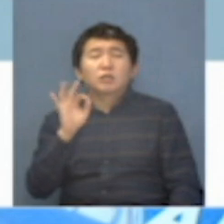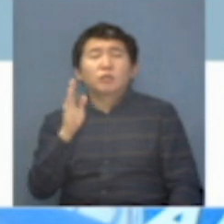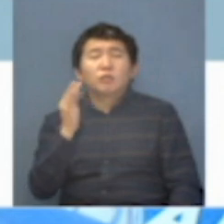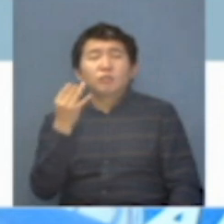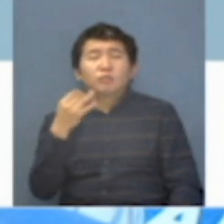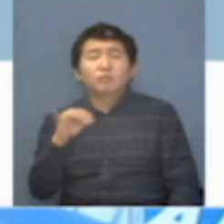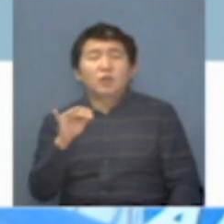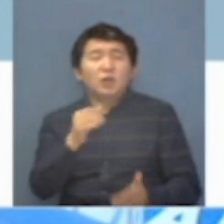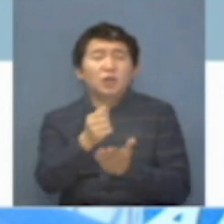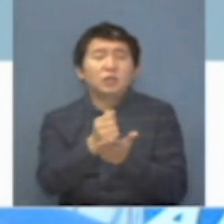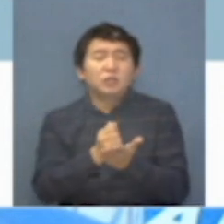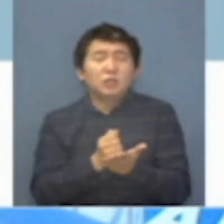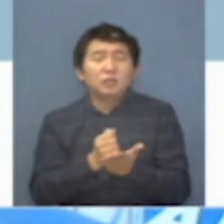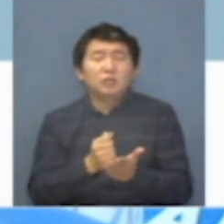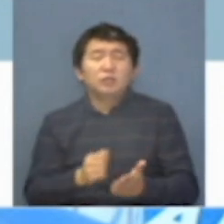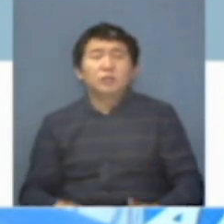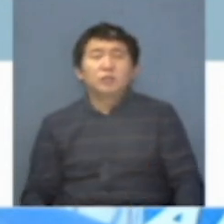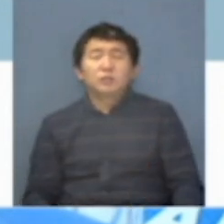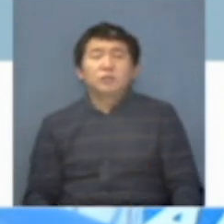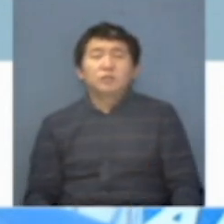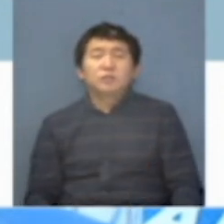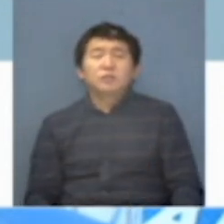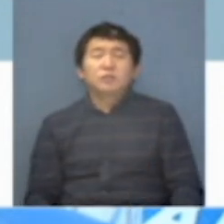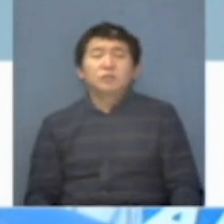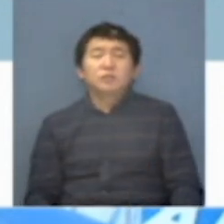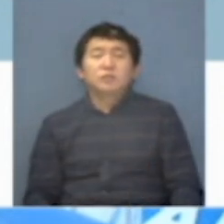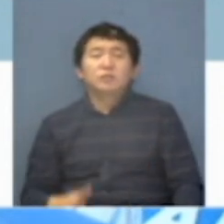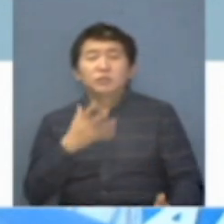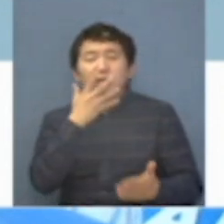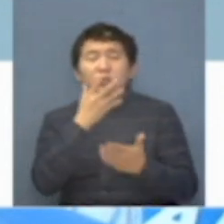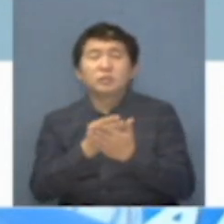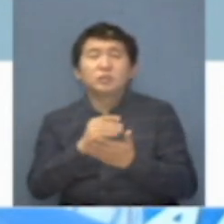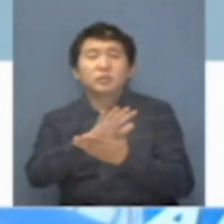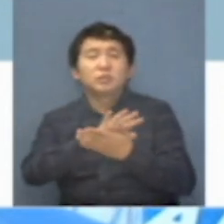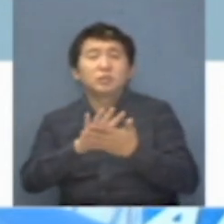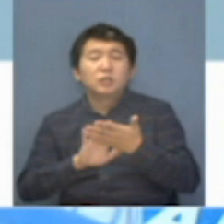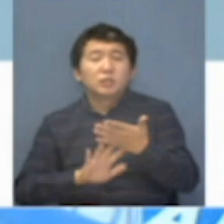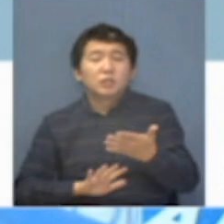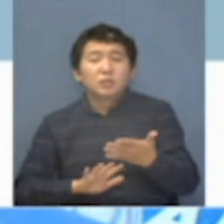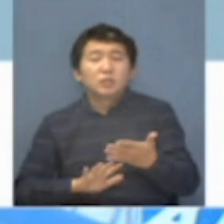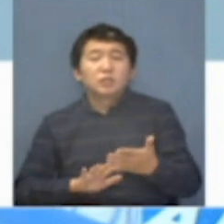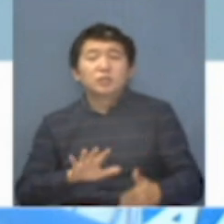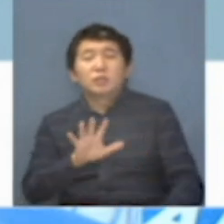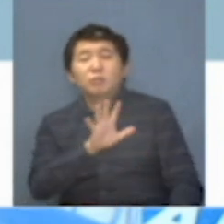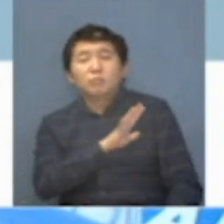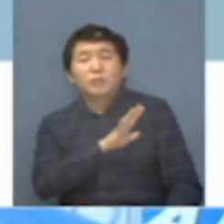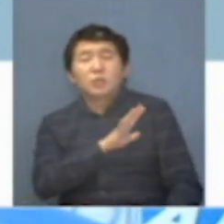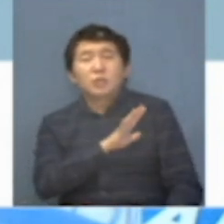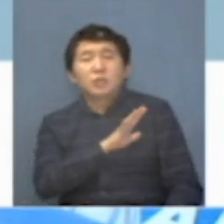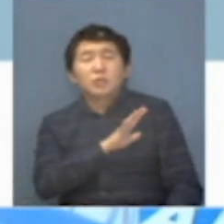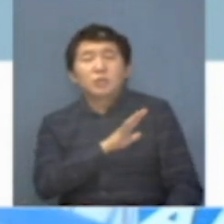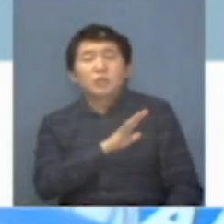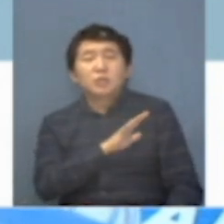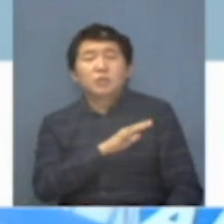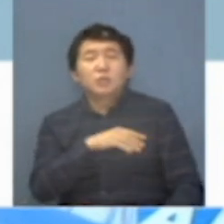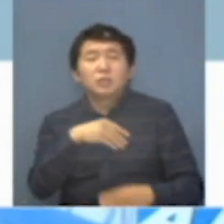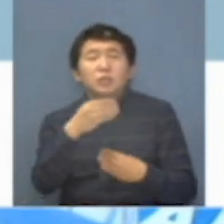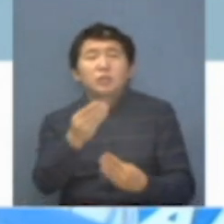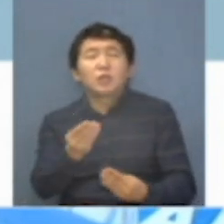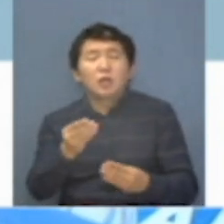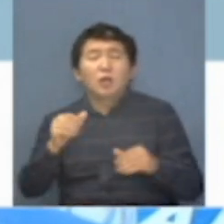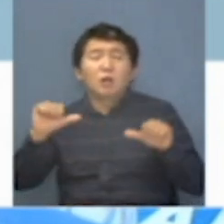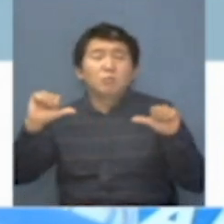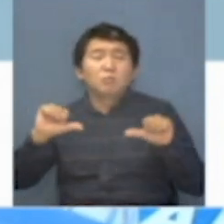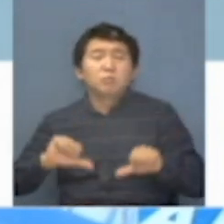в президентский резерв, на основании своих заявлений было предоставлено право